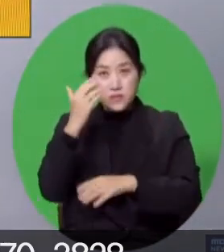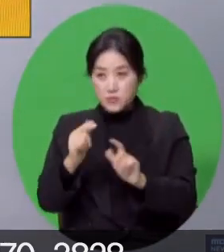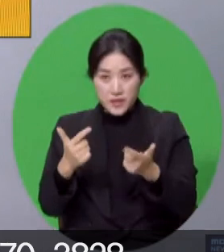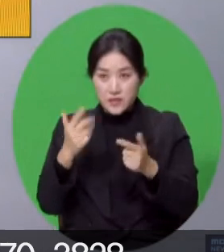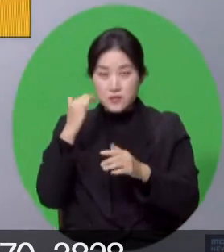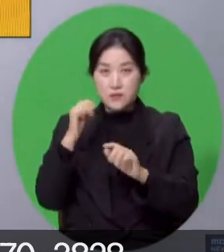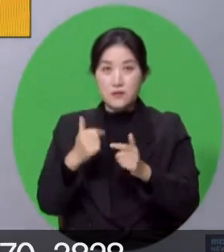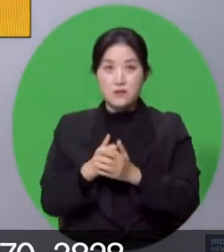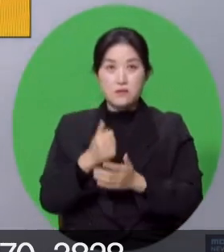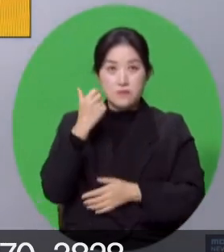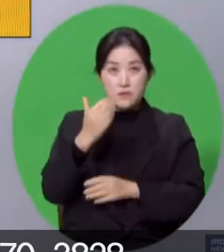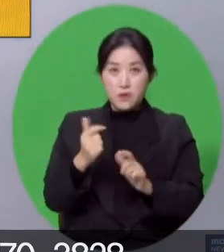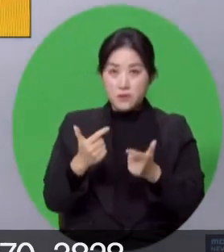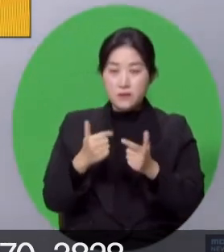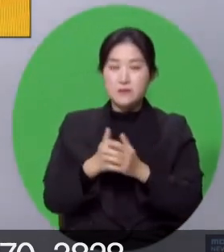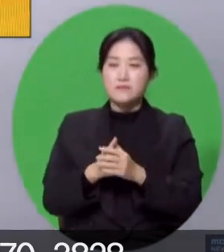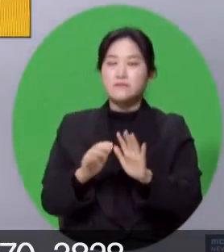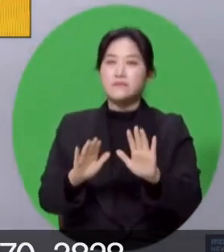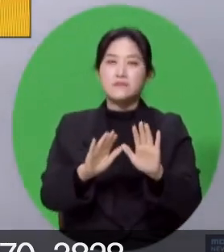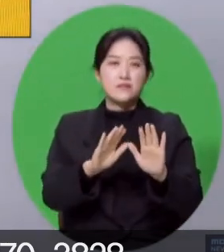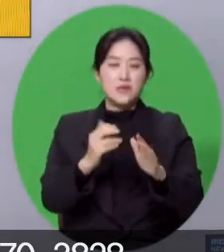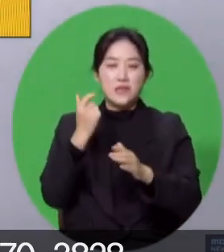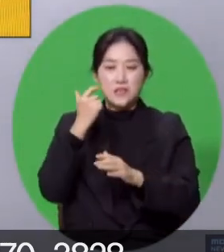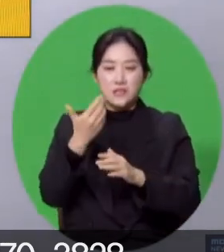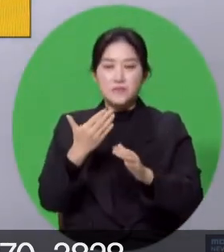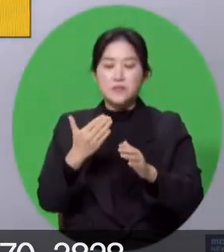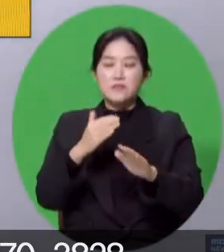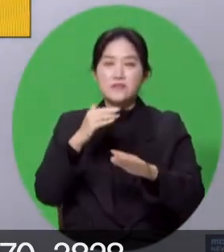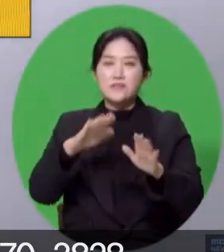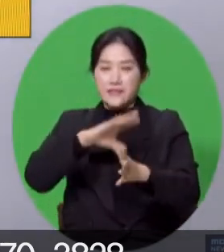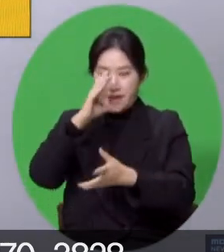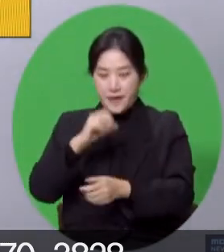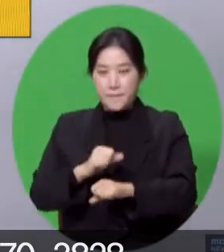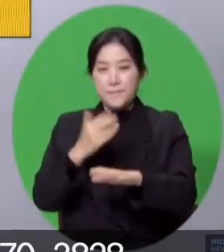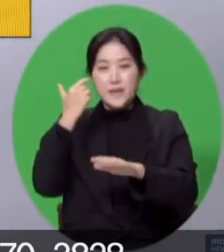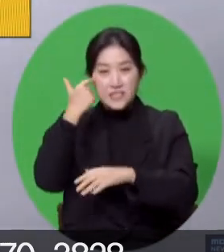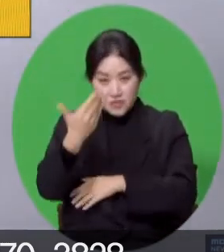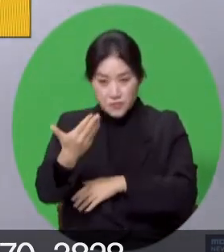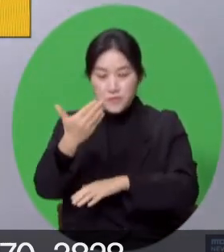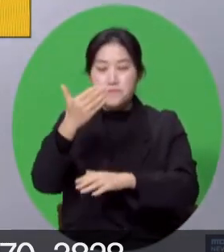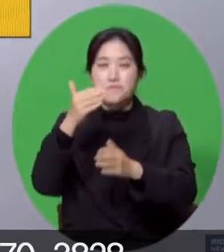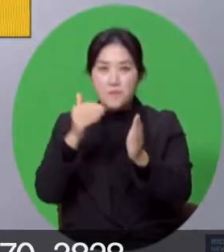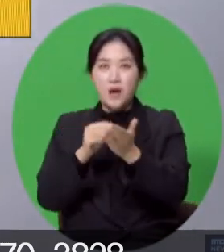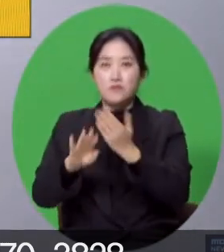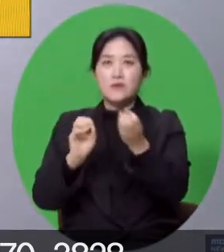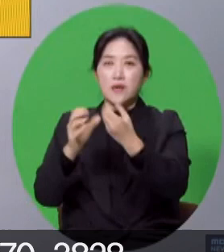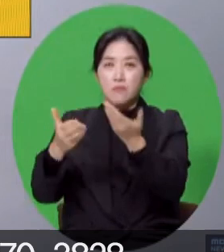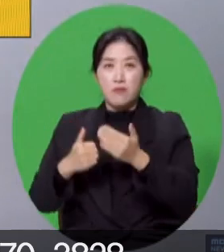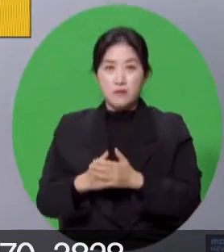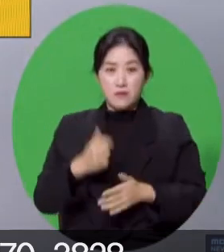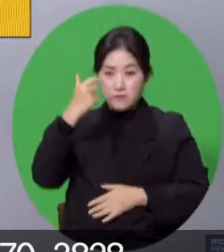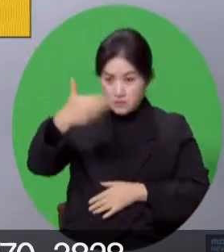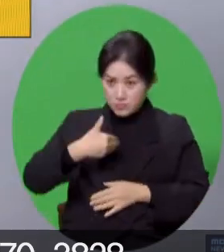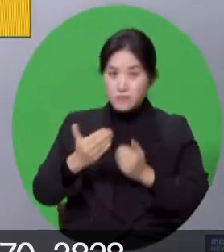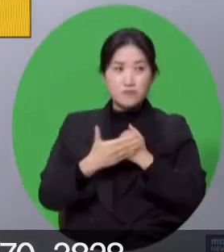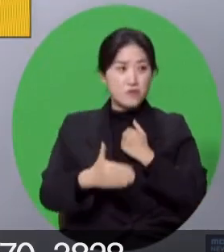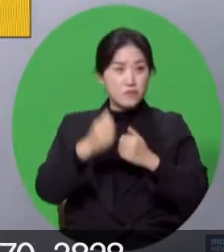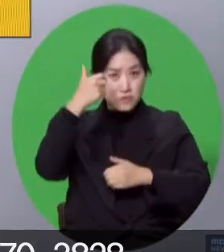아니 제가 그럼 질문이면 제가 질문으로. 이따가 질문하겠습니다. 네. 질문을 한 걸 답변을 하셔야죠. 그러니까 이게